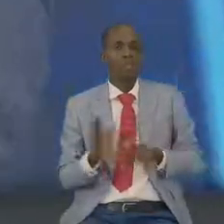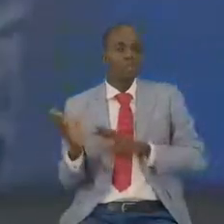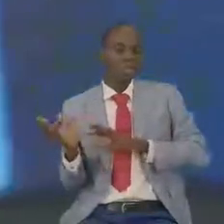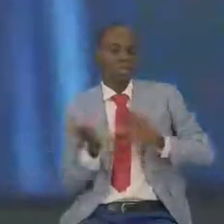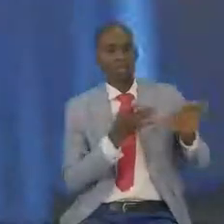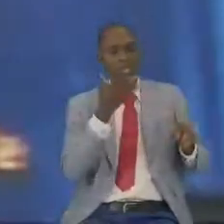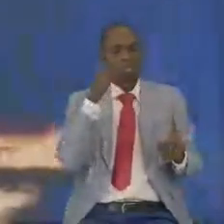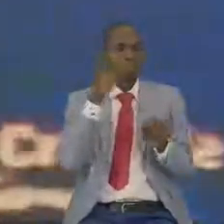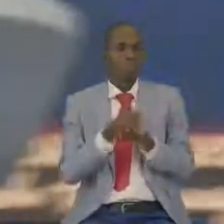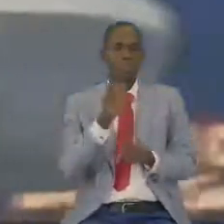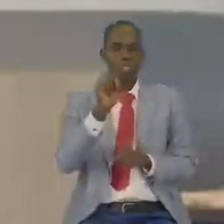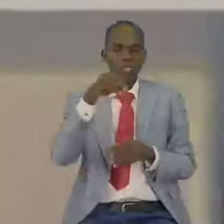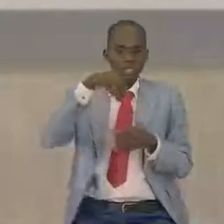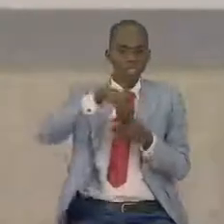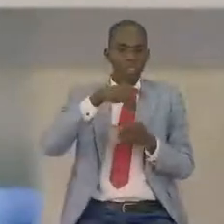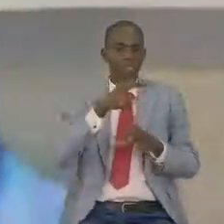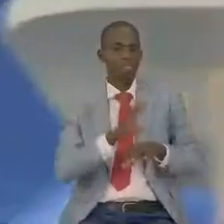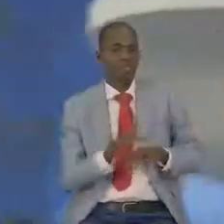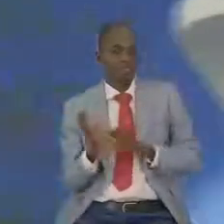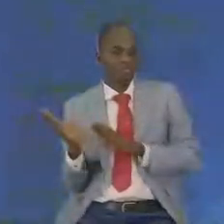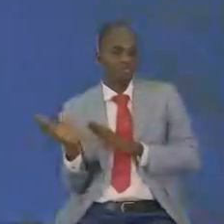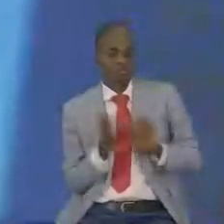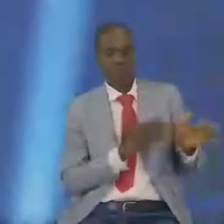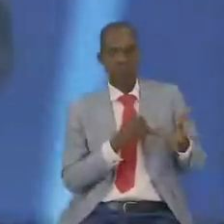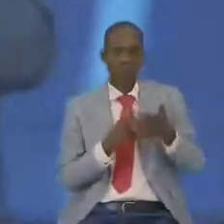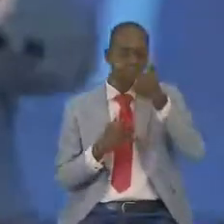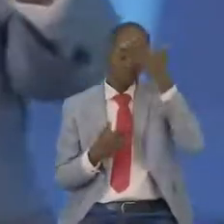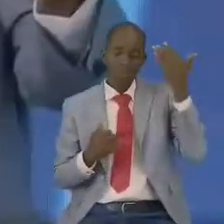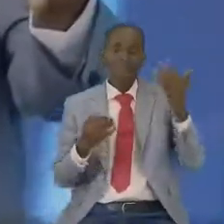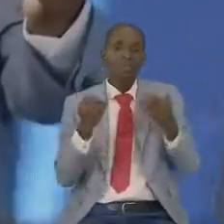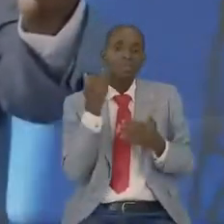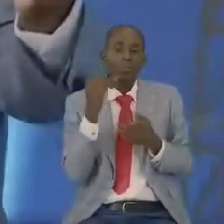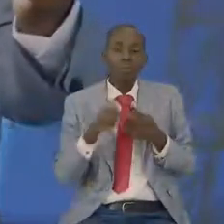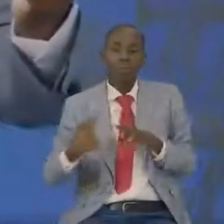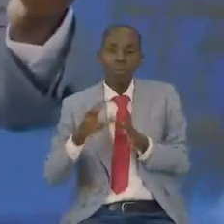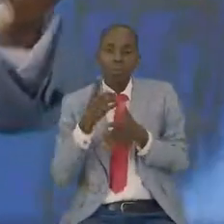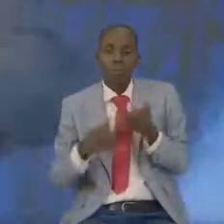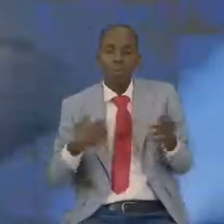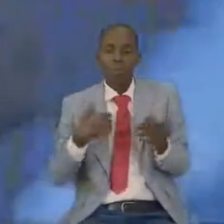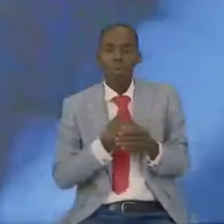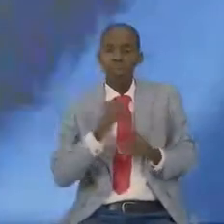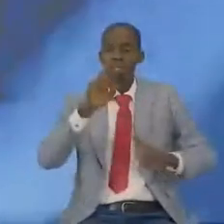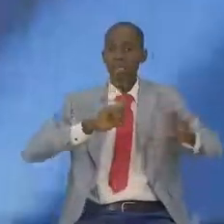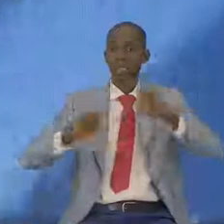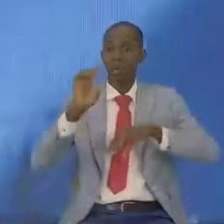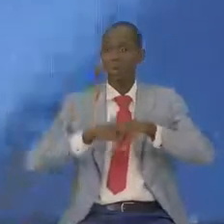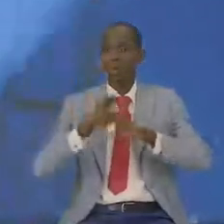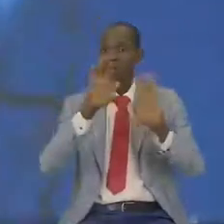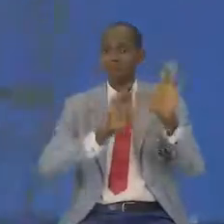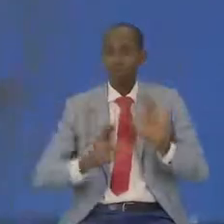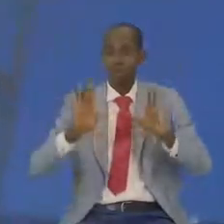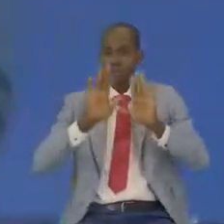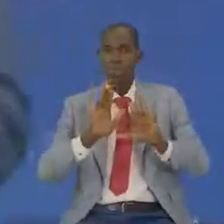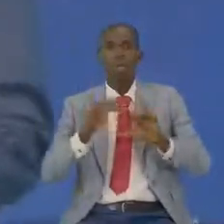l'église. Et au lieu de faire ce que nous avons dit le dimanche, et nous l'avons dit le dimanche, que nous